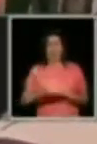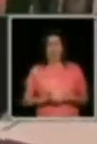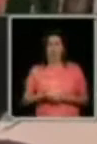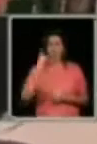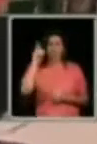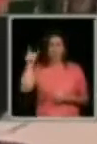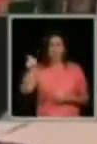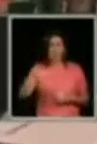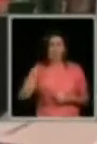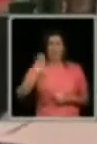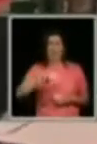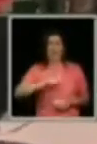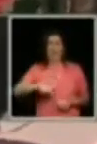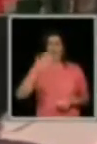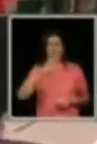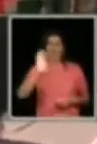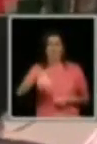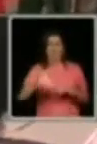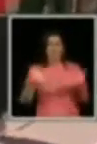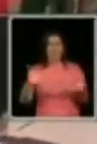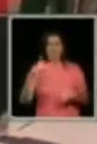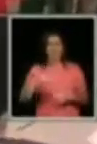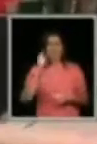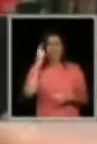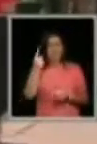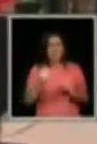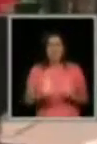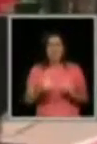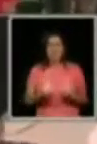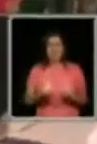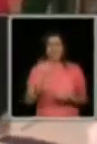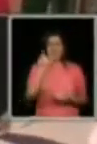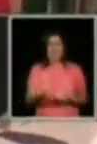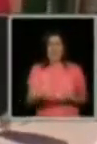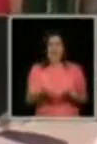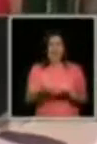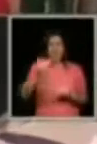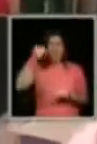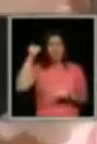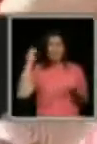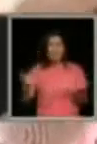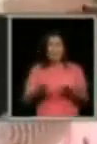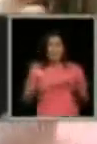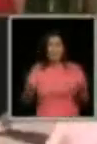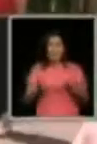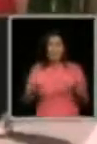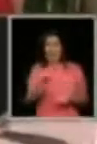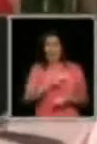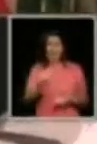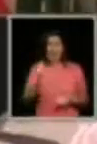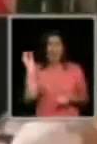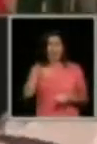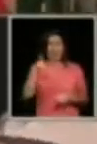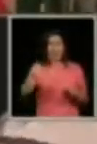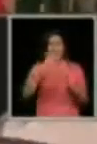בזה. ו... אני רוצה בהזדמנות הזאת לומר לכם כמה חשוב שתהיינה חדשות שעוסקות בפריפריה ועוסקות